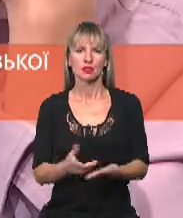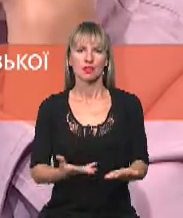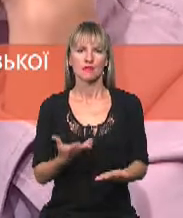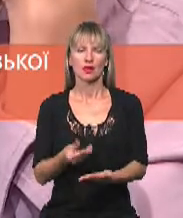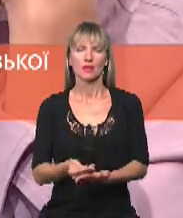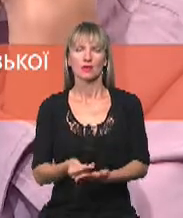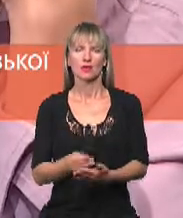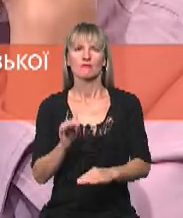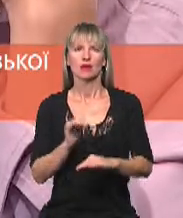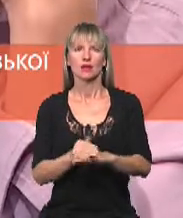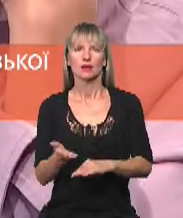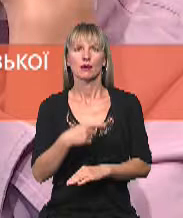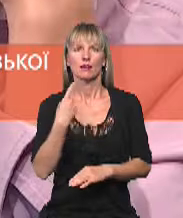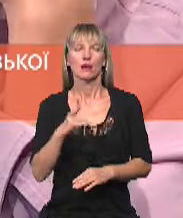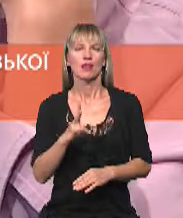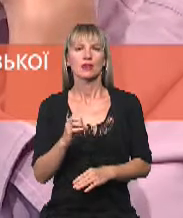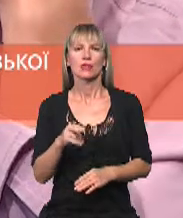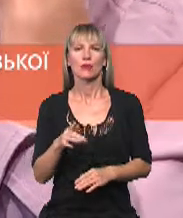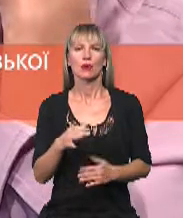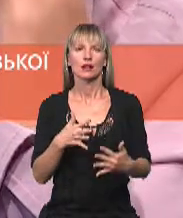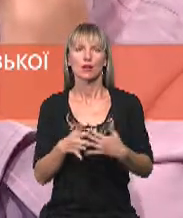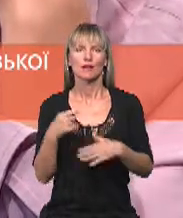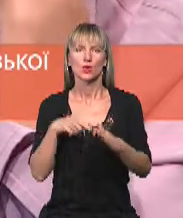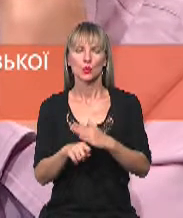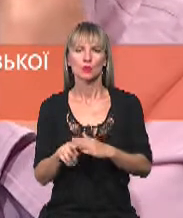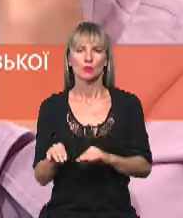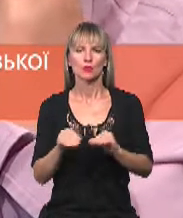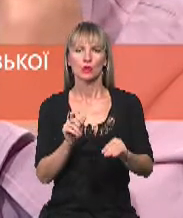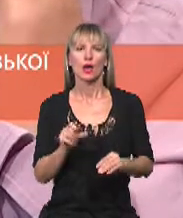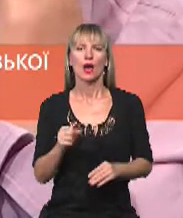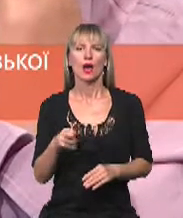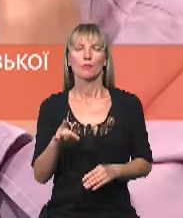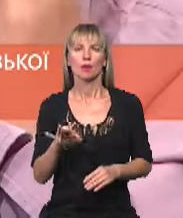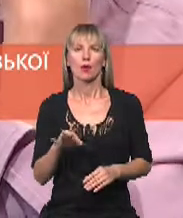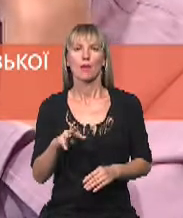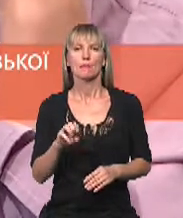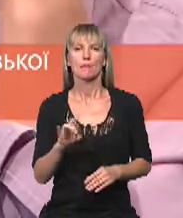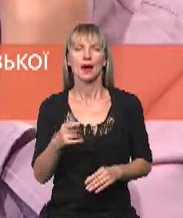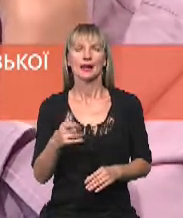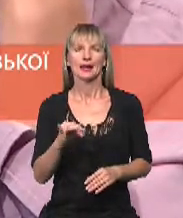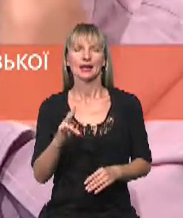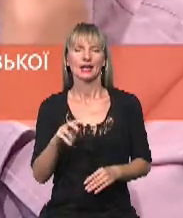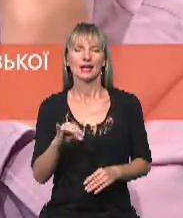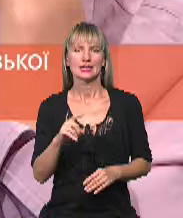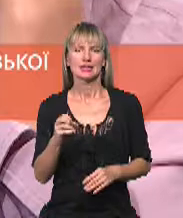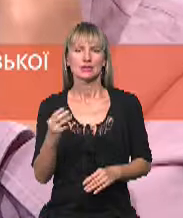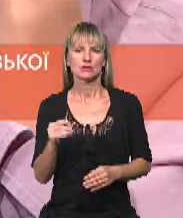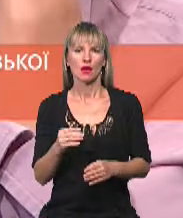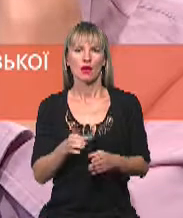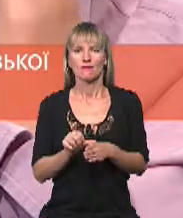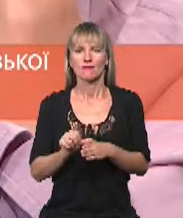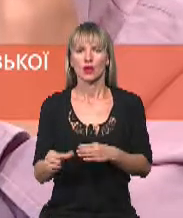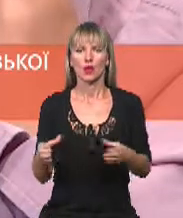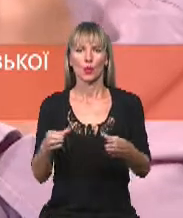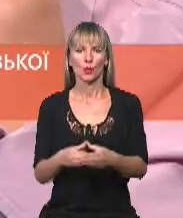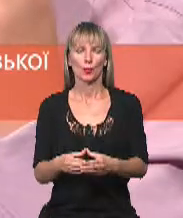Тобто, фактично, ми кажемо не про інтеграцію внутрішньопереміщених осіб, а про маргіналізацію, про виокремлення цілої групи. І навіть